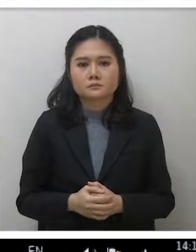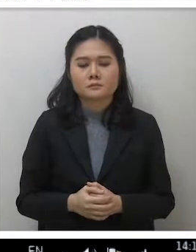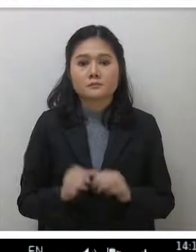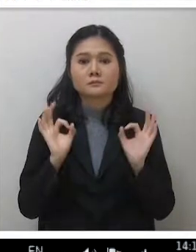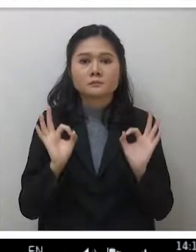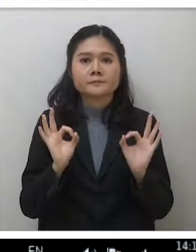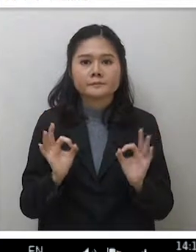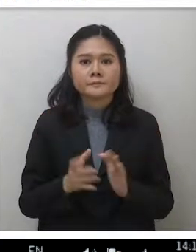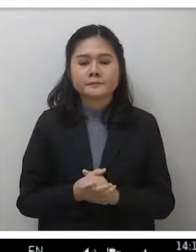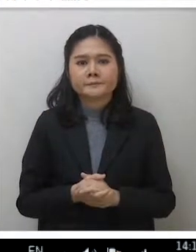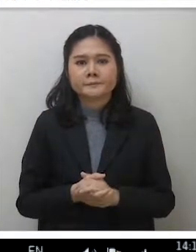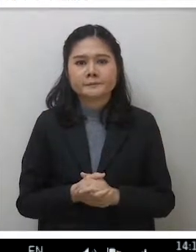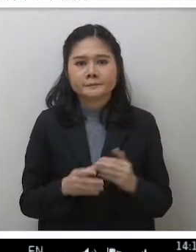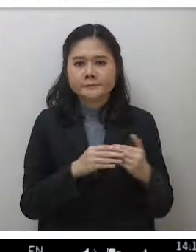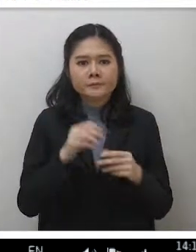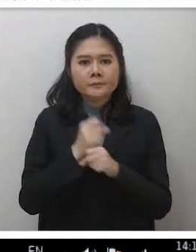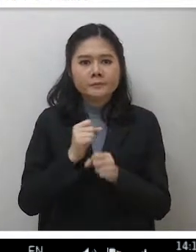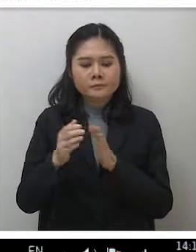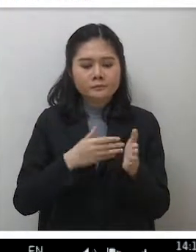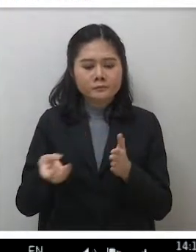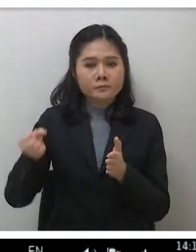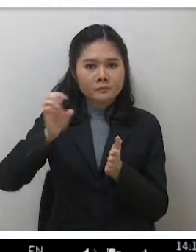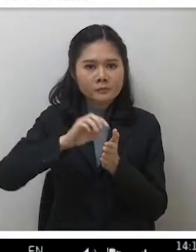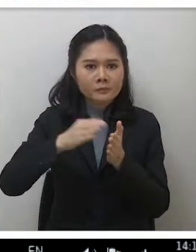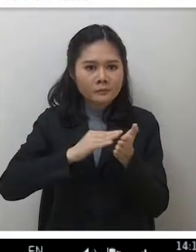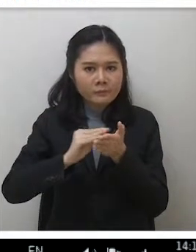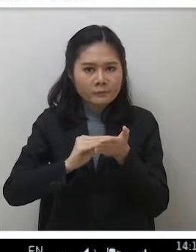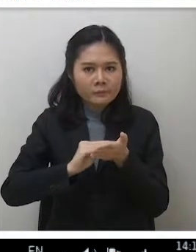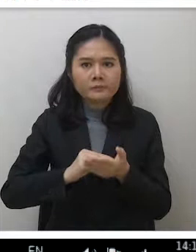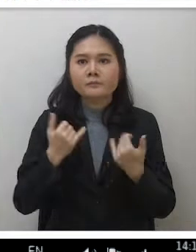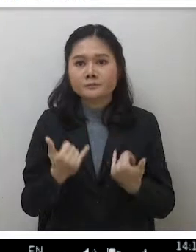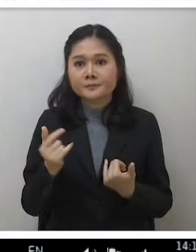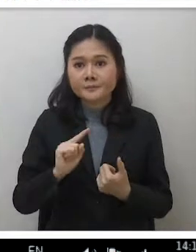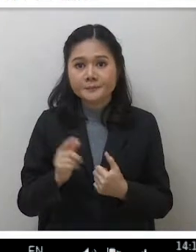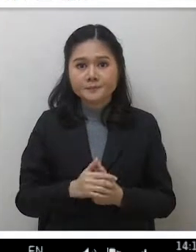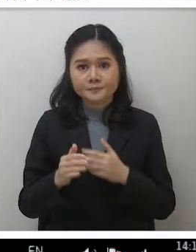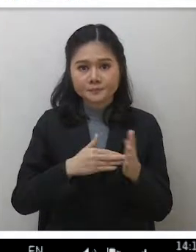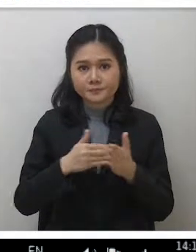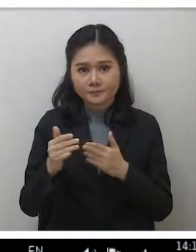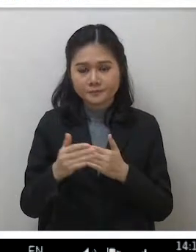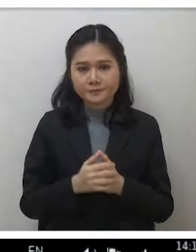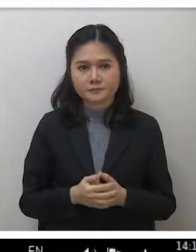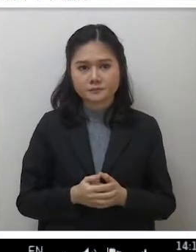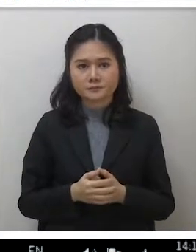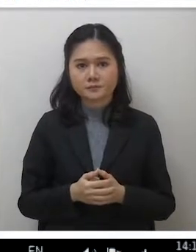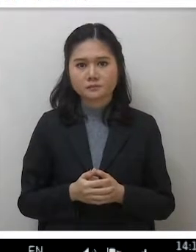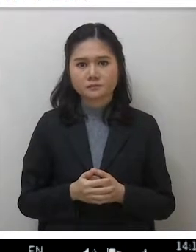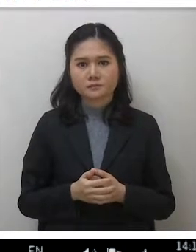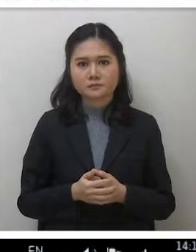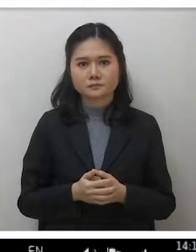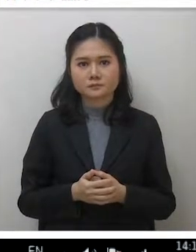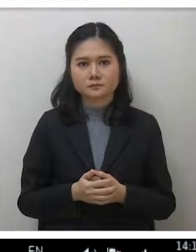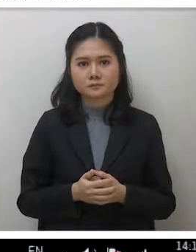โอเคครูจะพาลงสีและก็ สีของ